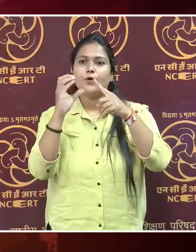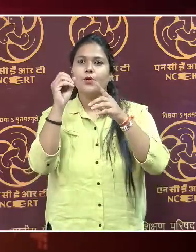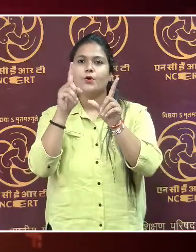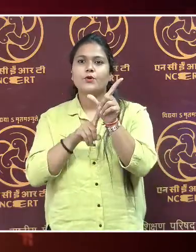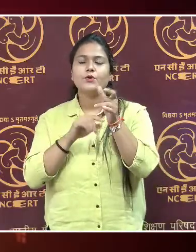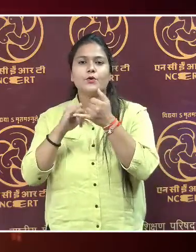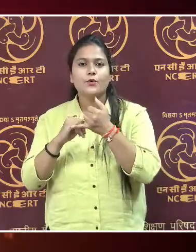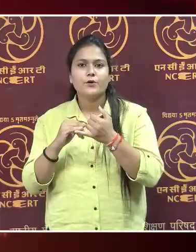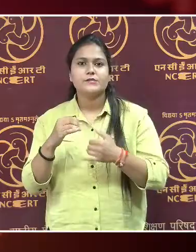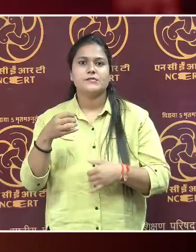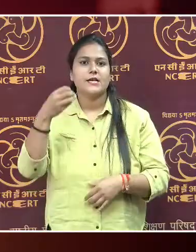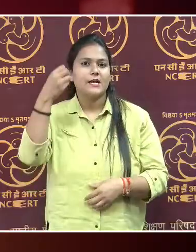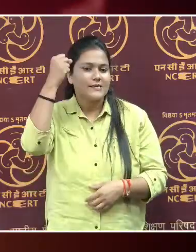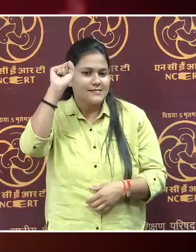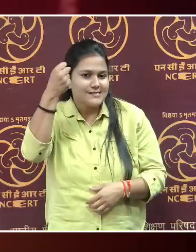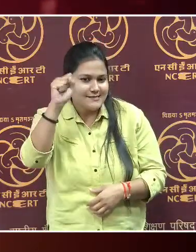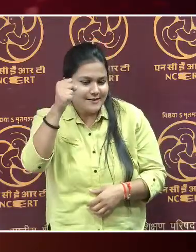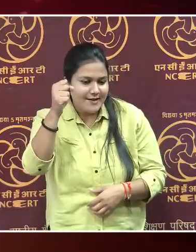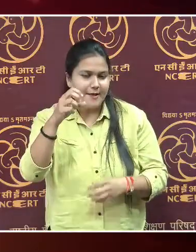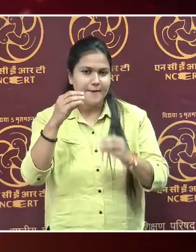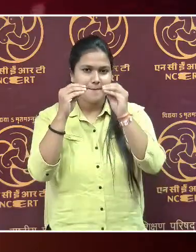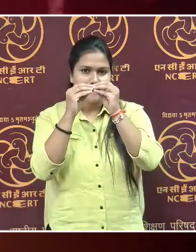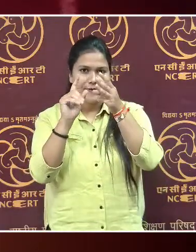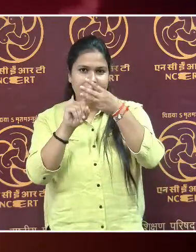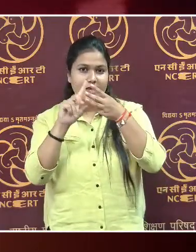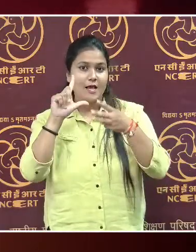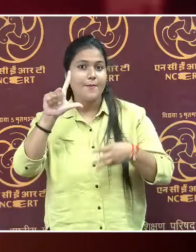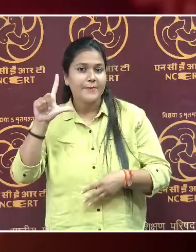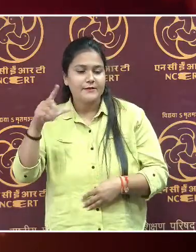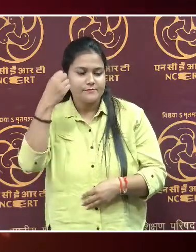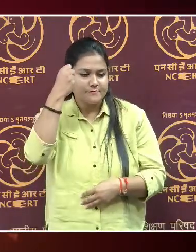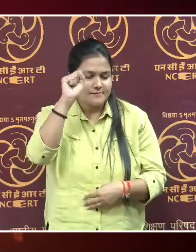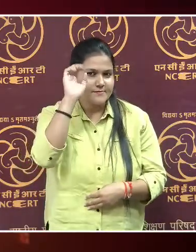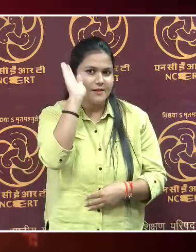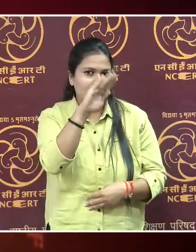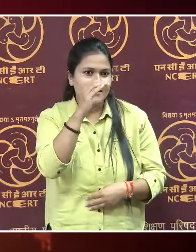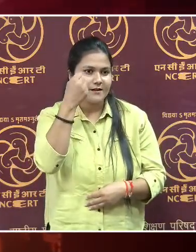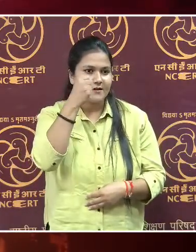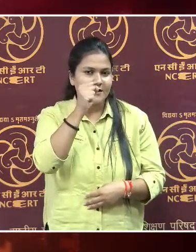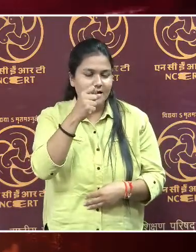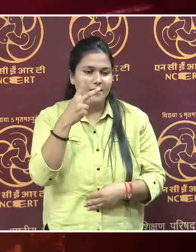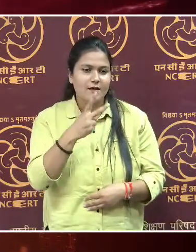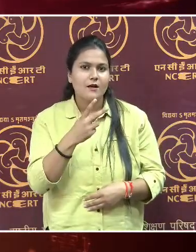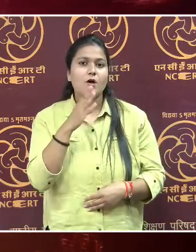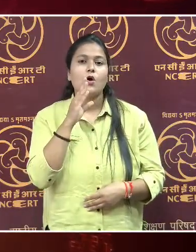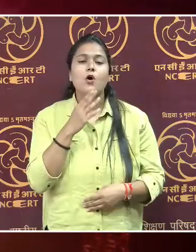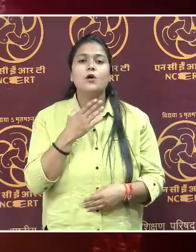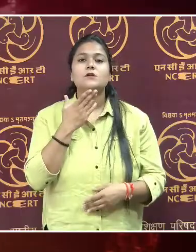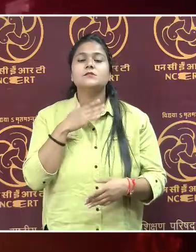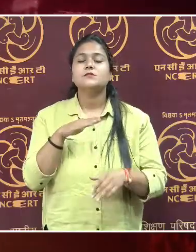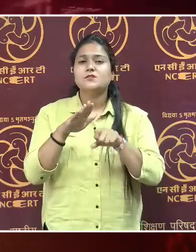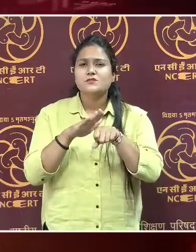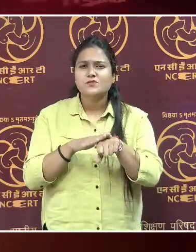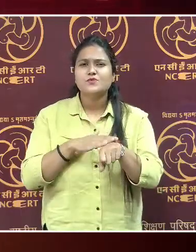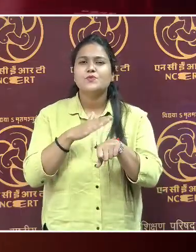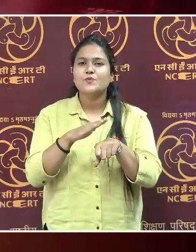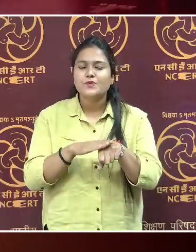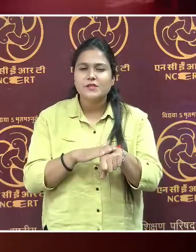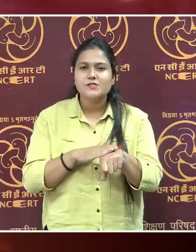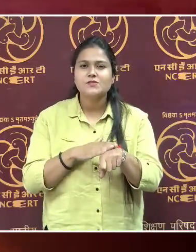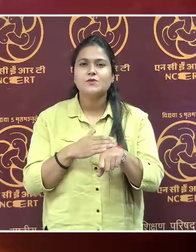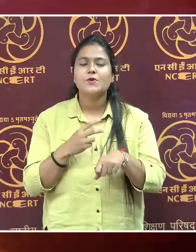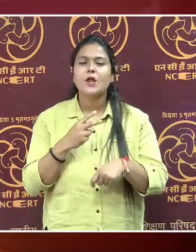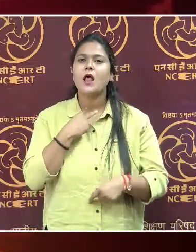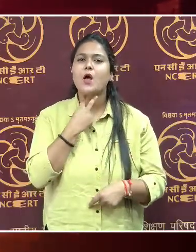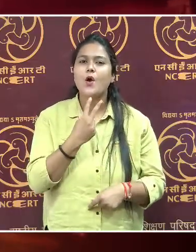दिखा भी दीजिए ताकि बच्चे का एसोसिएशन हो जाए, और धीरे धीरे बोलिए ताकि अगर बच्चे को आपकी लिप मूवमेंट तो दिख ही रही है